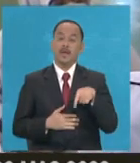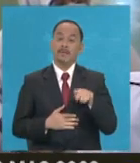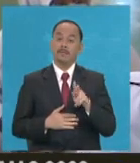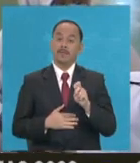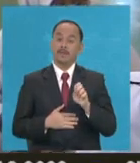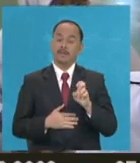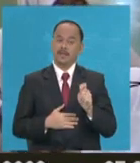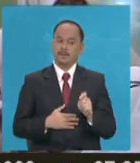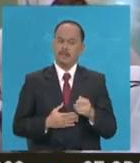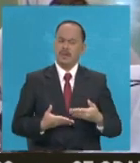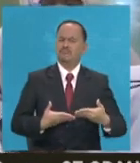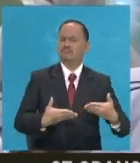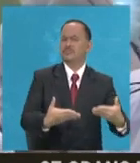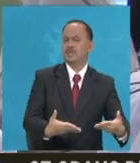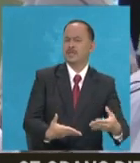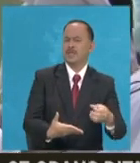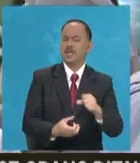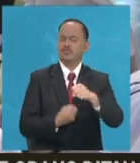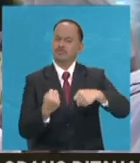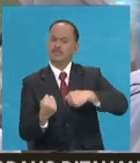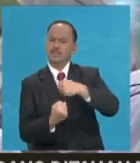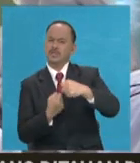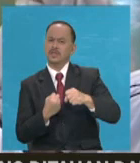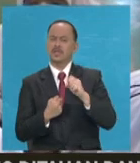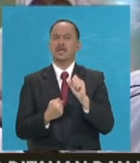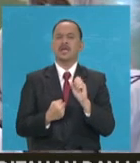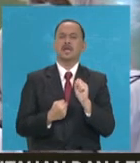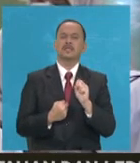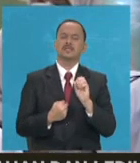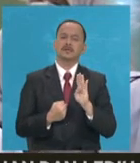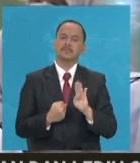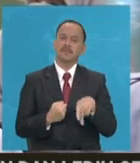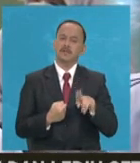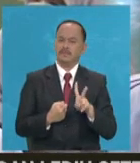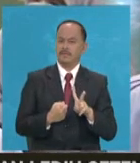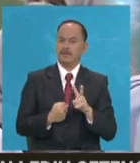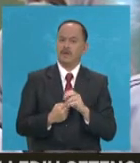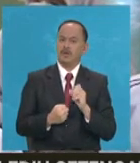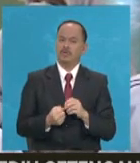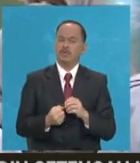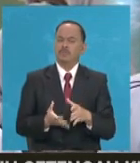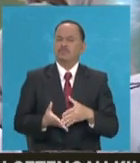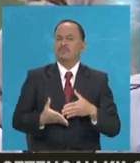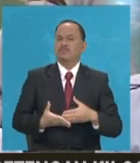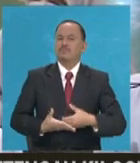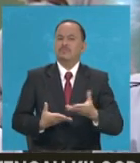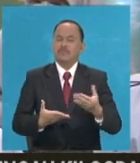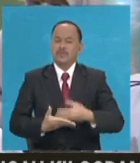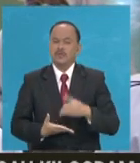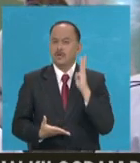menyediakan sosialisasi SBB 35 adalah menyangkut wawasan negara